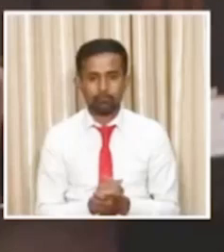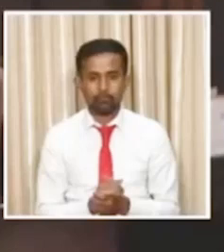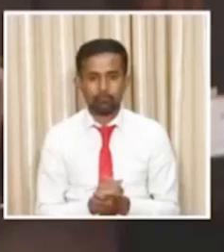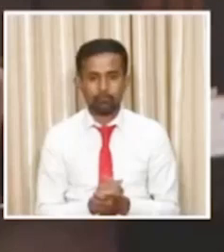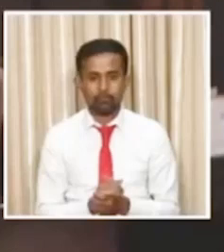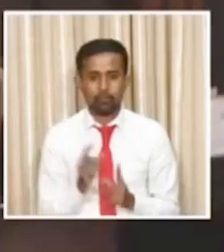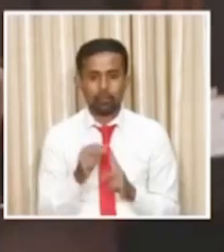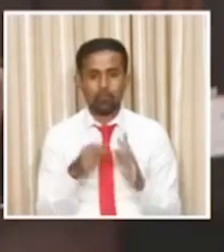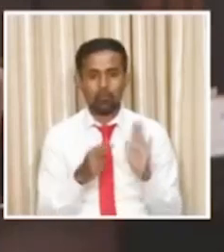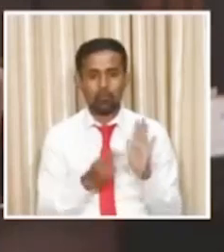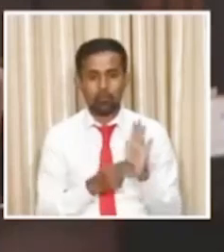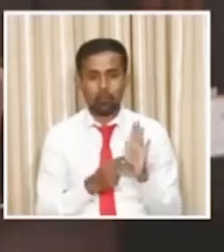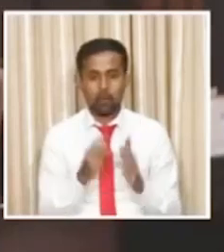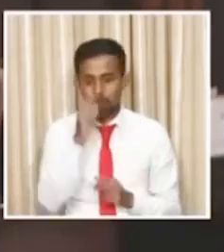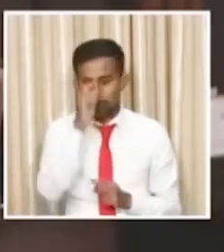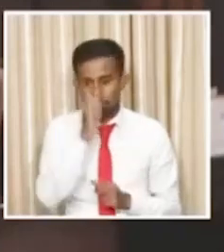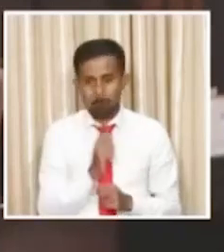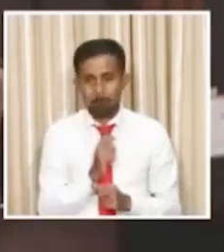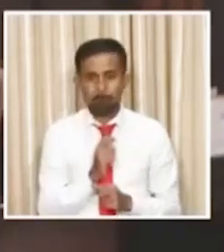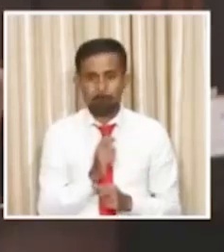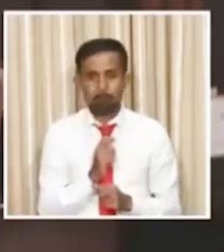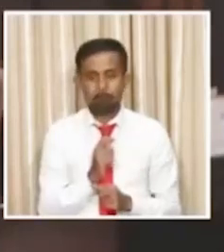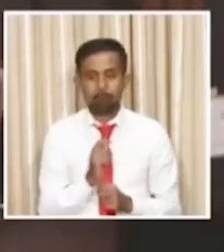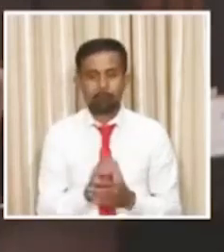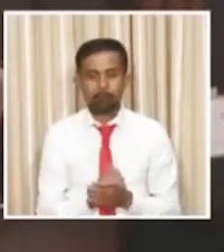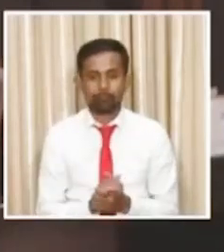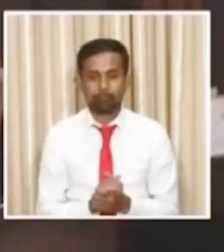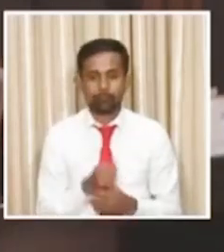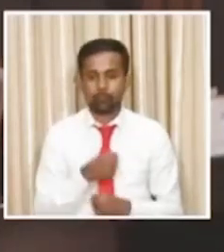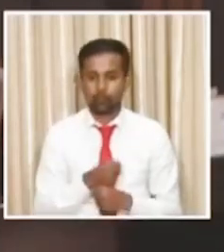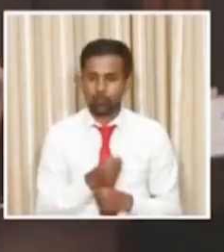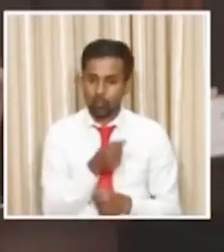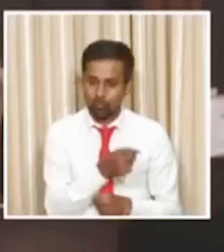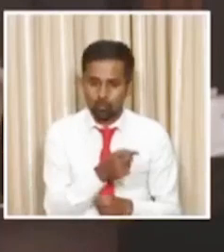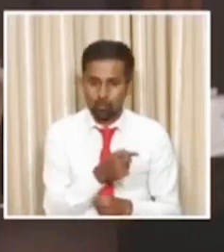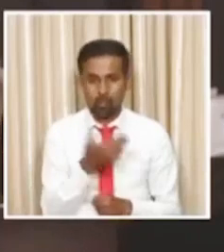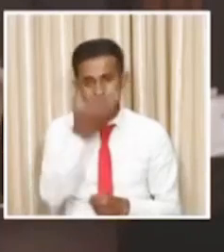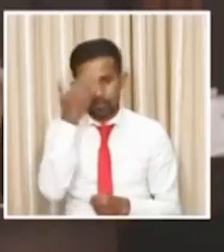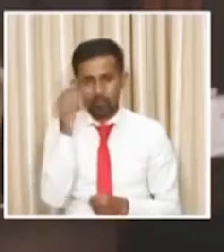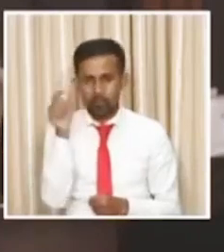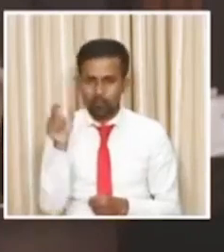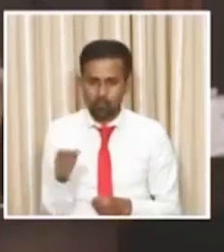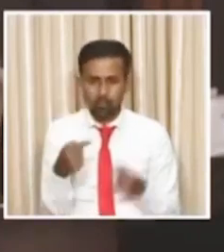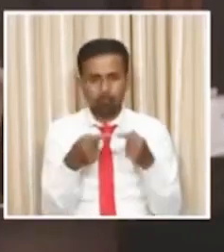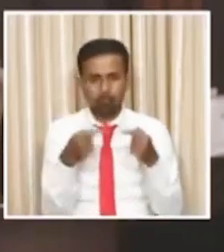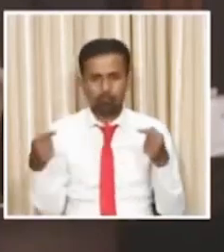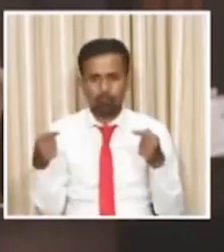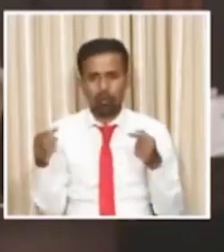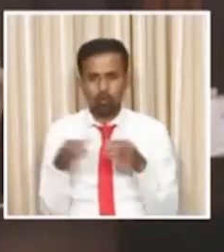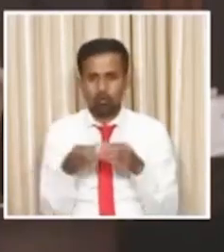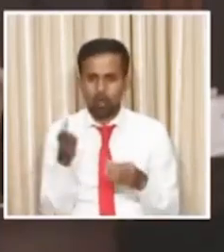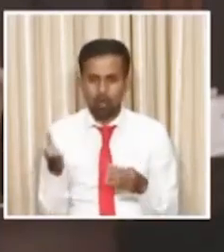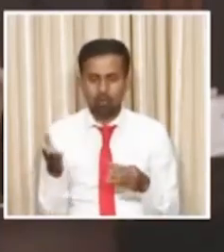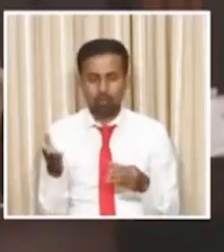நாடாளுமன்ற உறுப்பினர் இரா சாணக்கியன் இன்று சபையில் எச்சரிக்கை விடுத்துள்ளார். இவ்விடயம் தொடர்பாக அவர் மேலும் தெரிவிக்கையில், இந்த